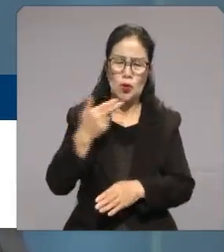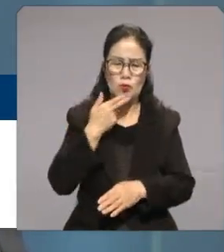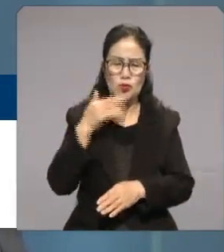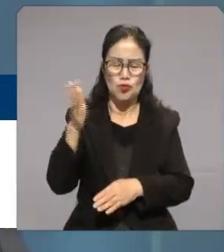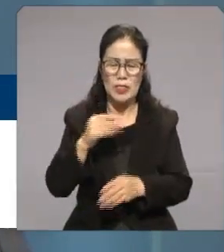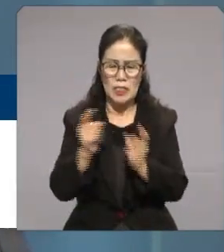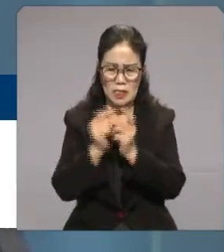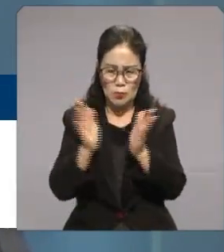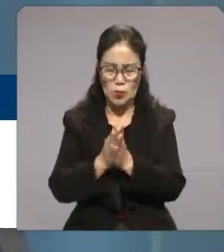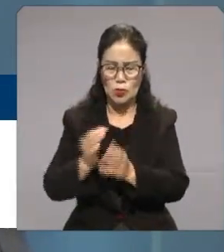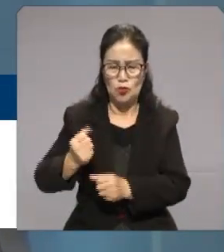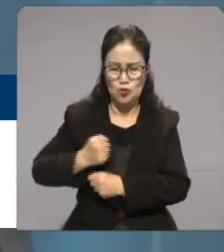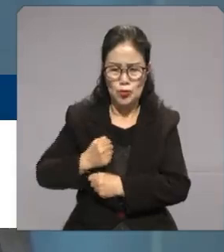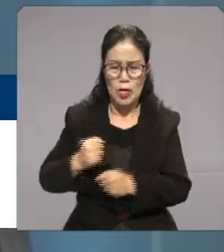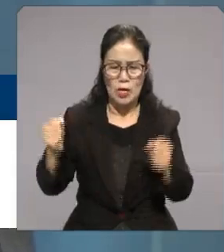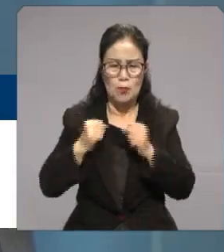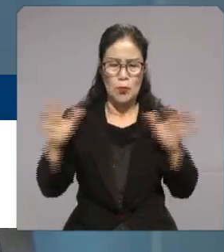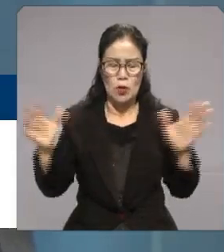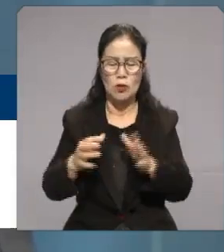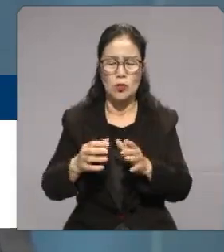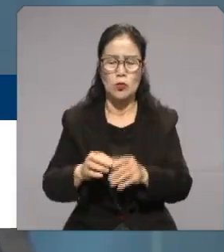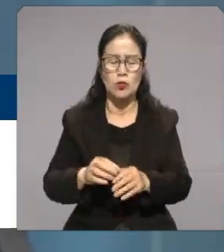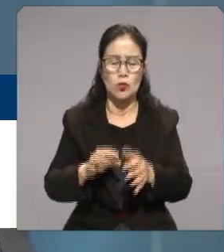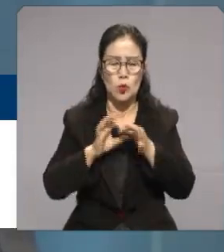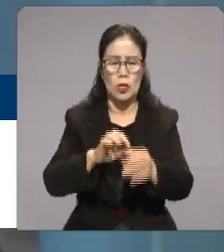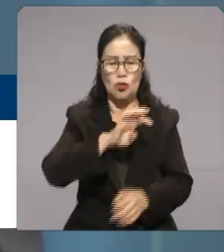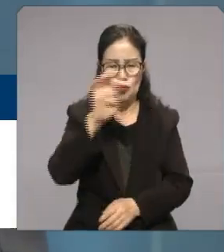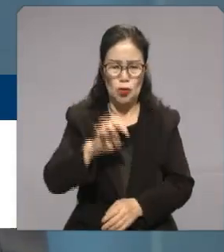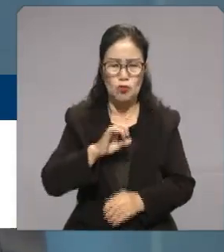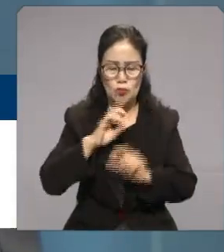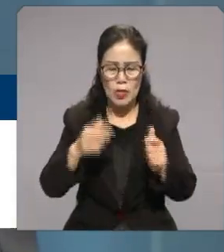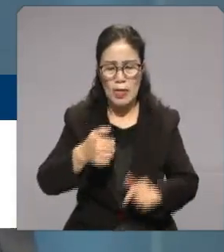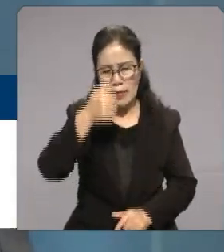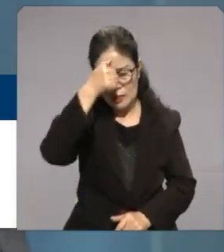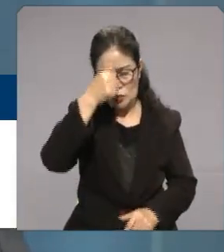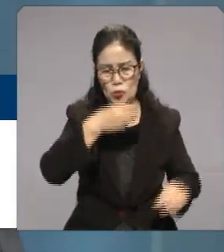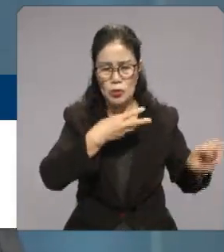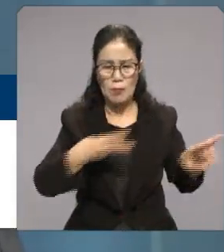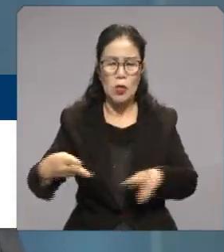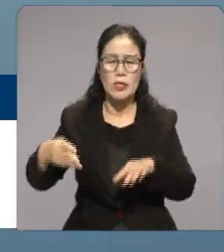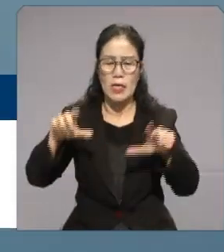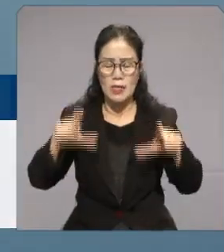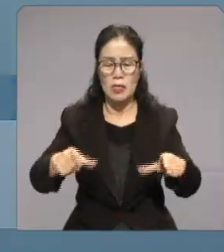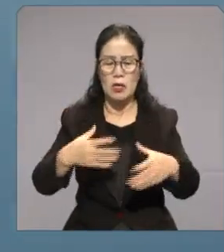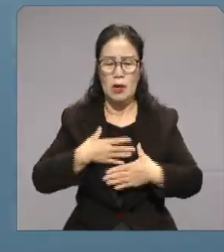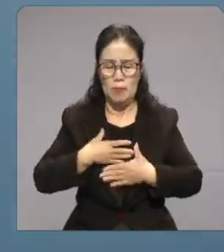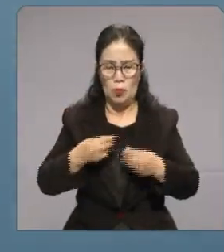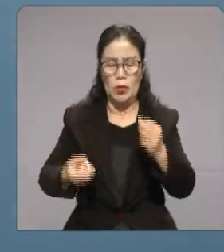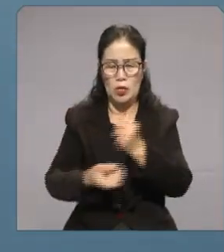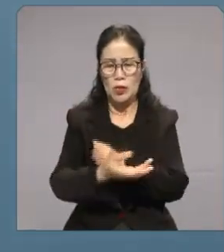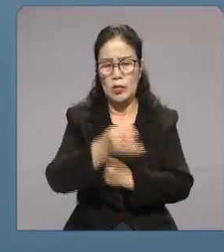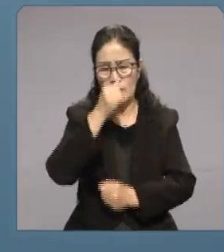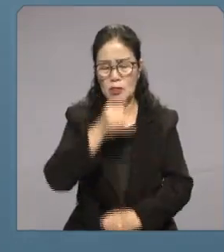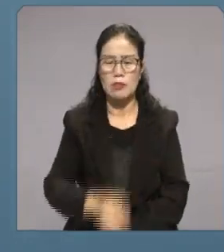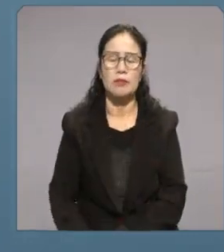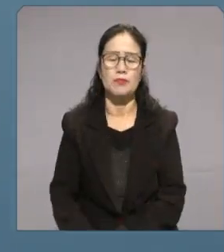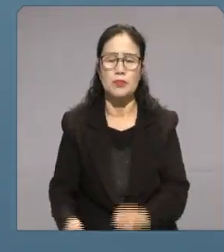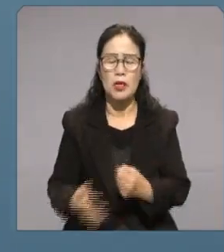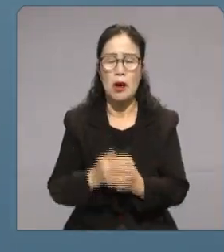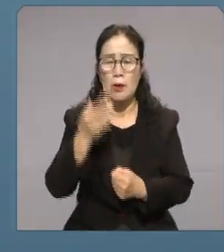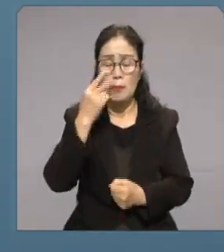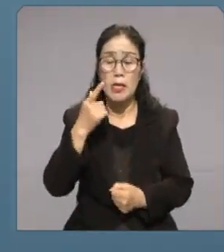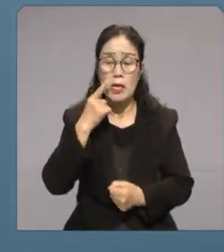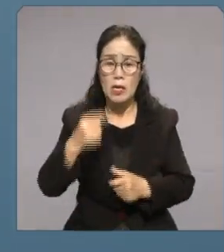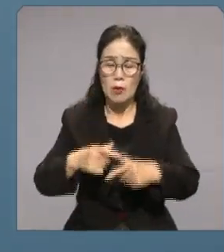cooperation between Russia and North Korea, with security implications in Europe as well as the Indo-Pacific. 이로써 미 확장